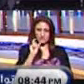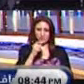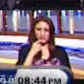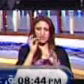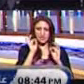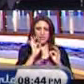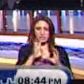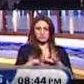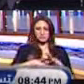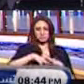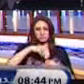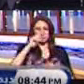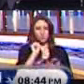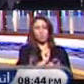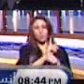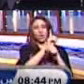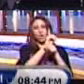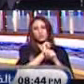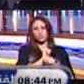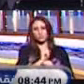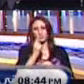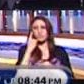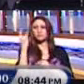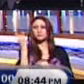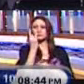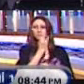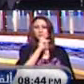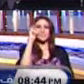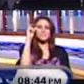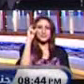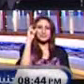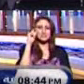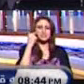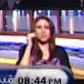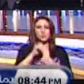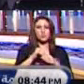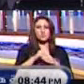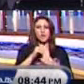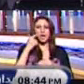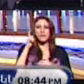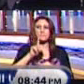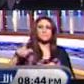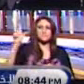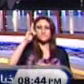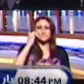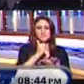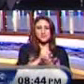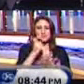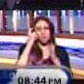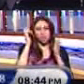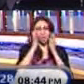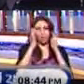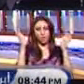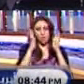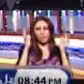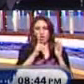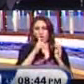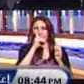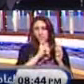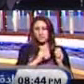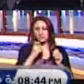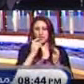بإنشاء هيئة مستقلة تشرف على المساجد ينتخب مديرها من قبل هيئة كبار العلماء بالأزهر، وإبعاد